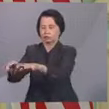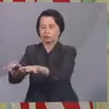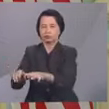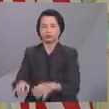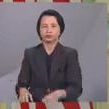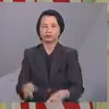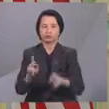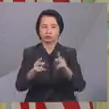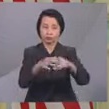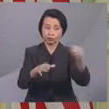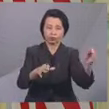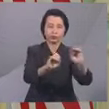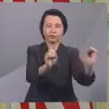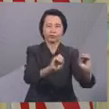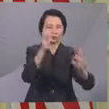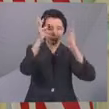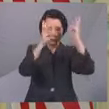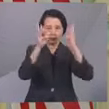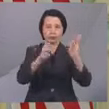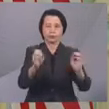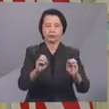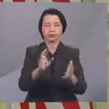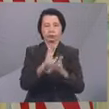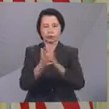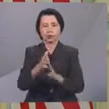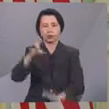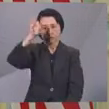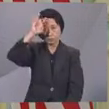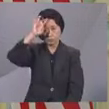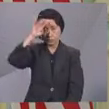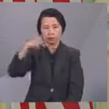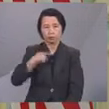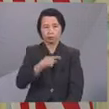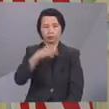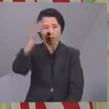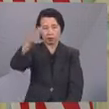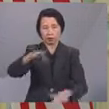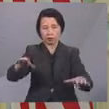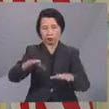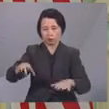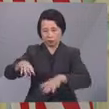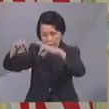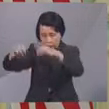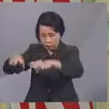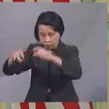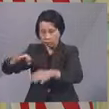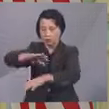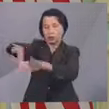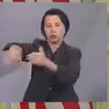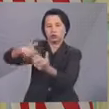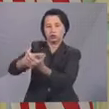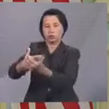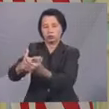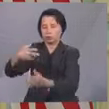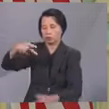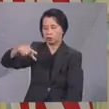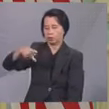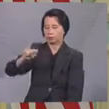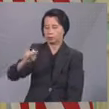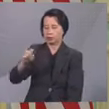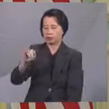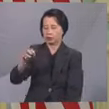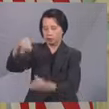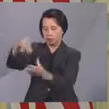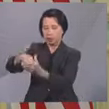ramai di luar daripada depo. Jadi insyaAllah kita akan buat saringan ke semua parti yang berada di